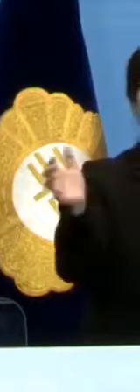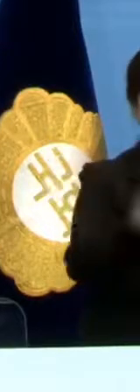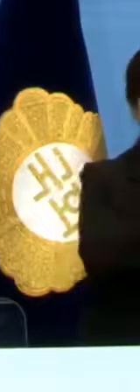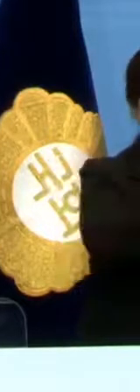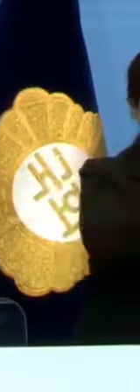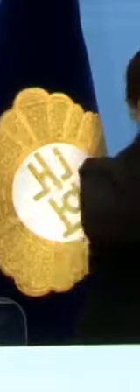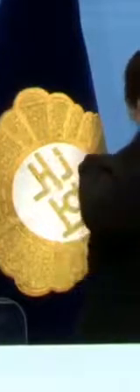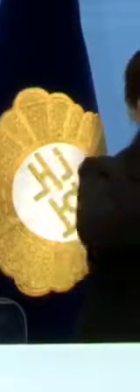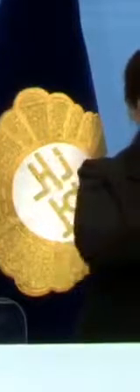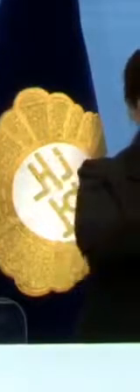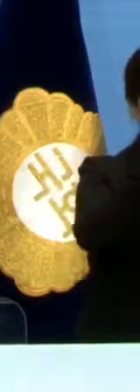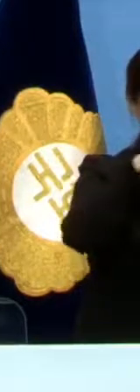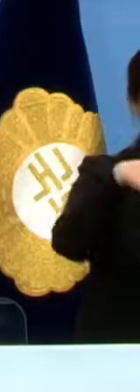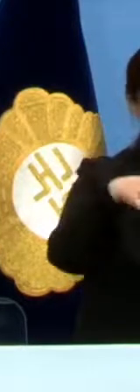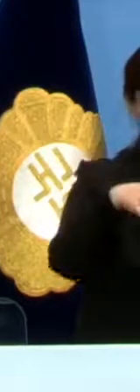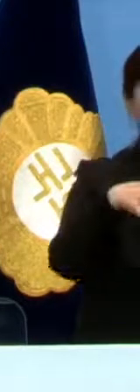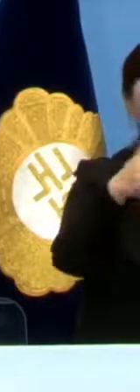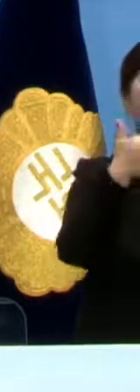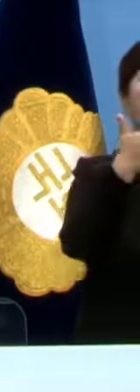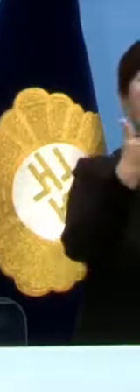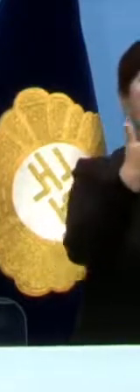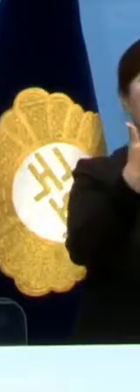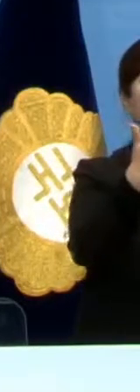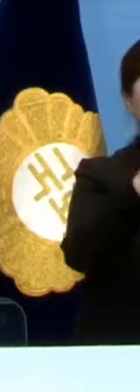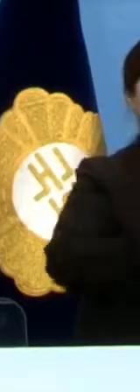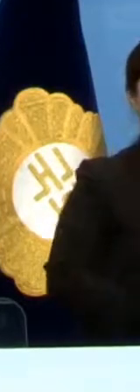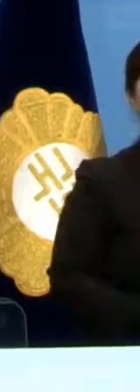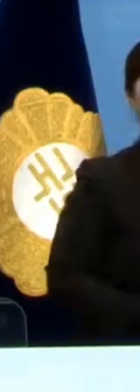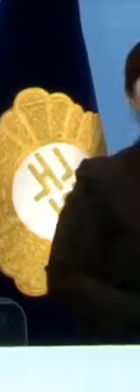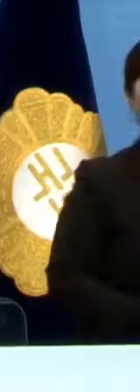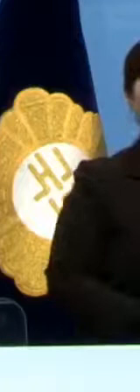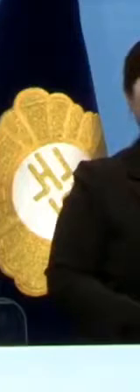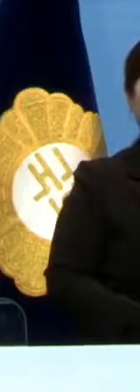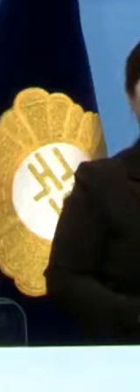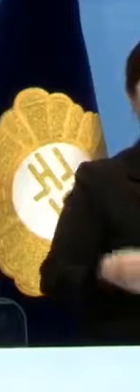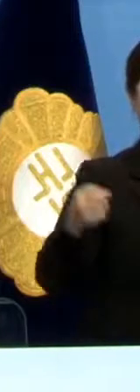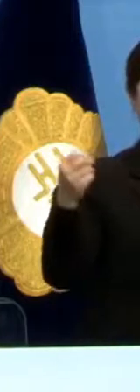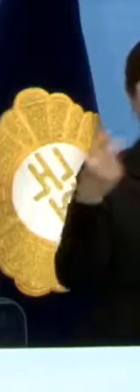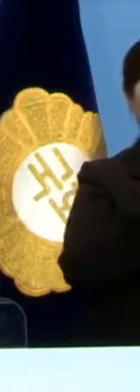한 18분이 이제 되었습니다. 그리고